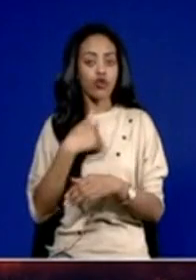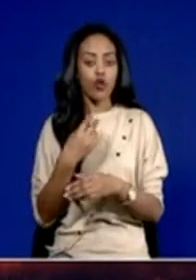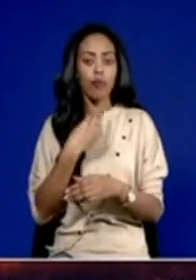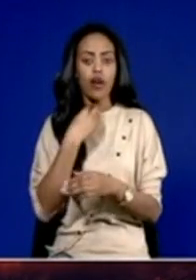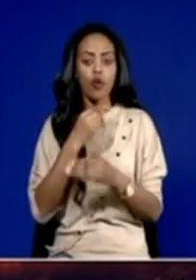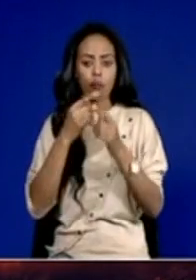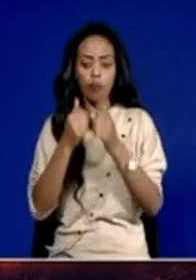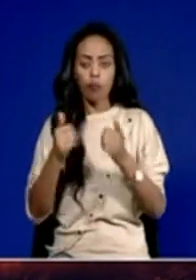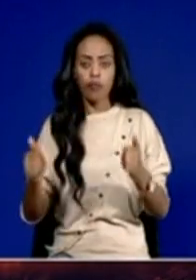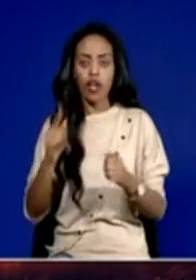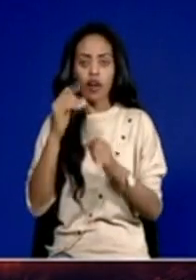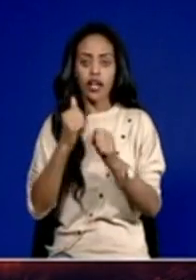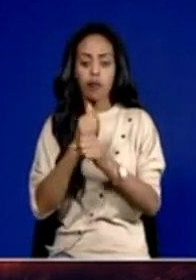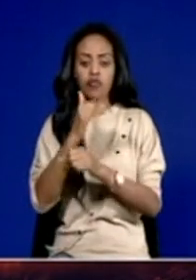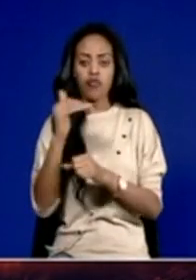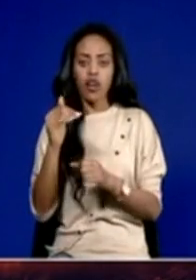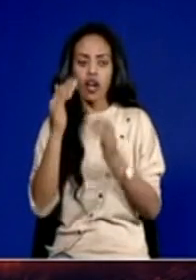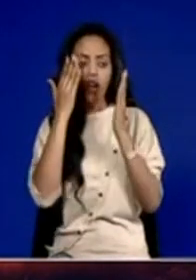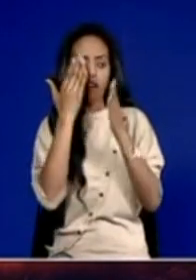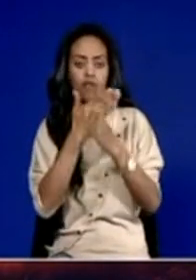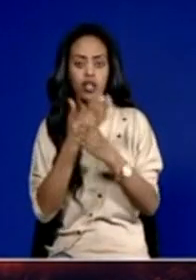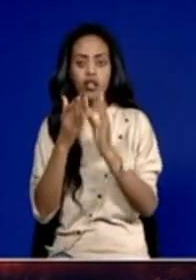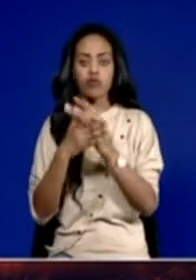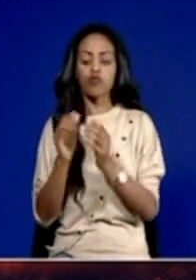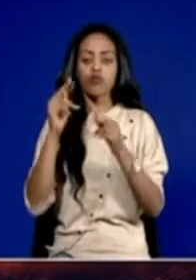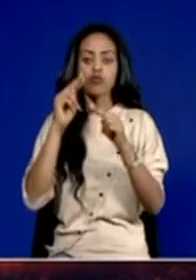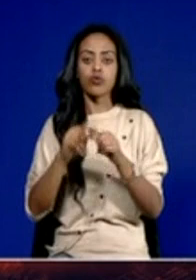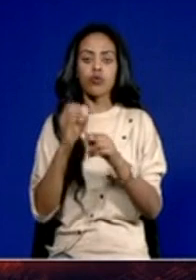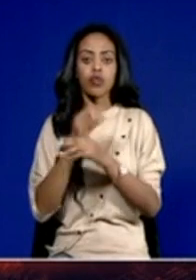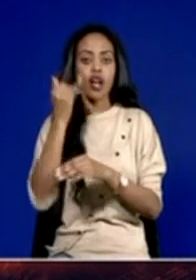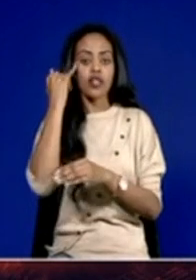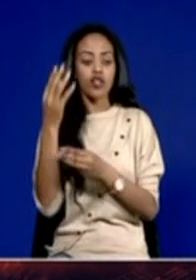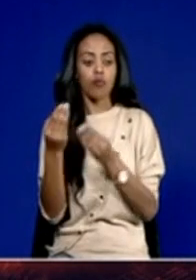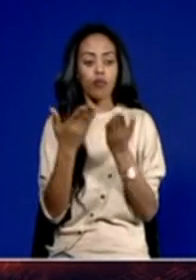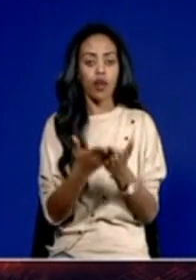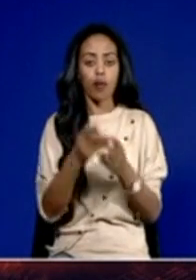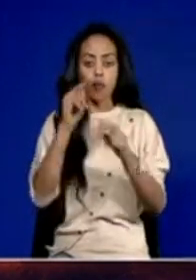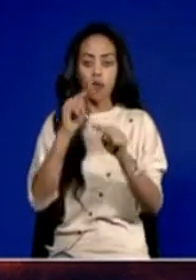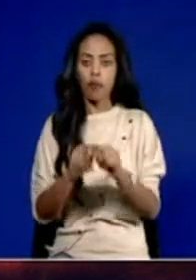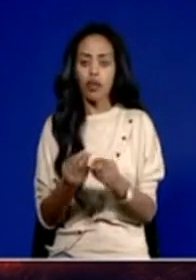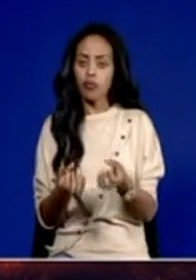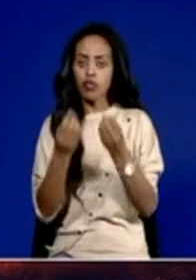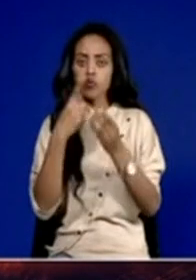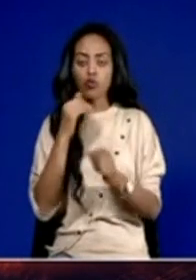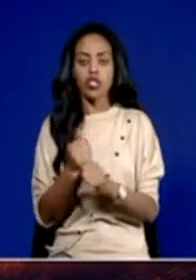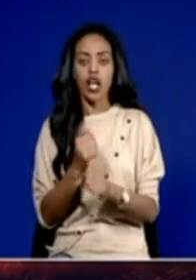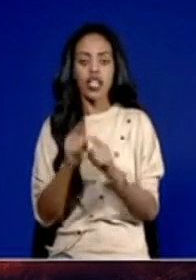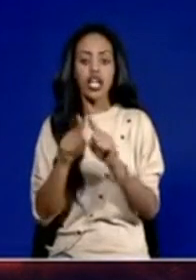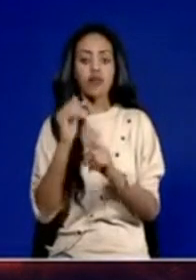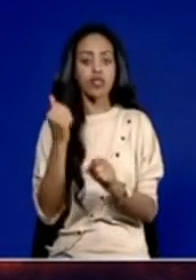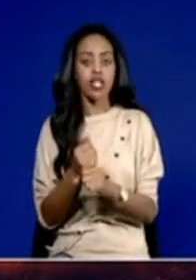ማሕነቆታት ብምፍላይ ኣብ ሓደ ዓመትን ፈረቓን ኣንፈታት ትልሚ ፖሊስን ምኽሪ ሓሳባትን ብምቕራብን ብምቕማጥን ብርክት ዝበሉ ስራሕቲ ከም